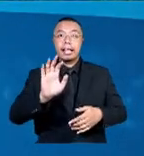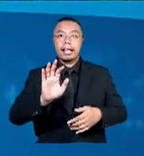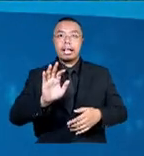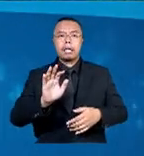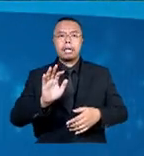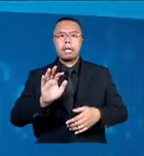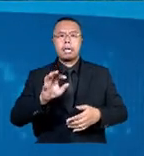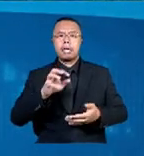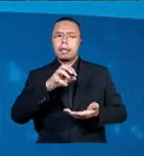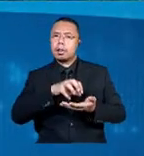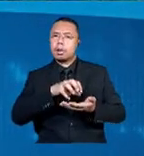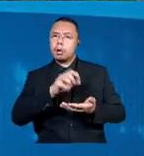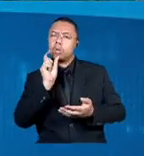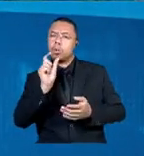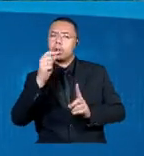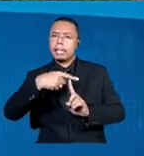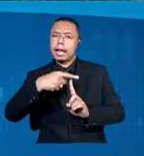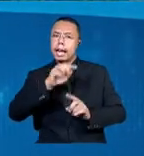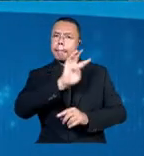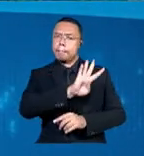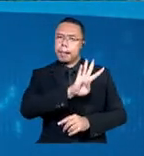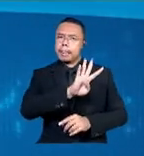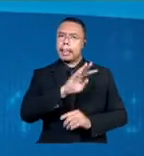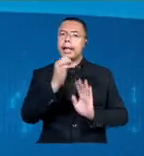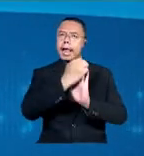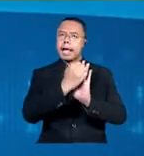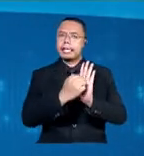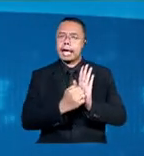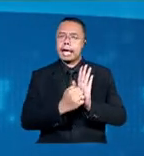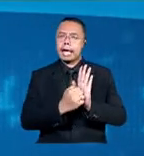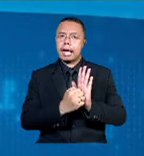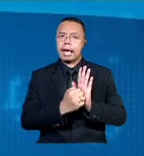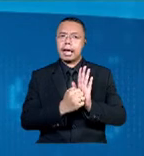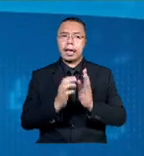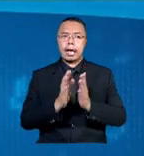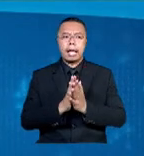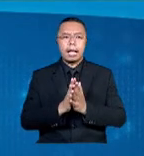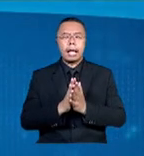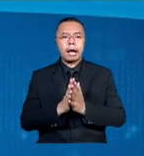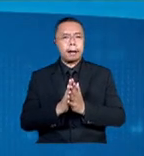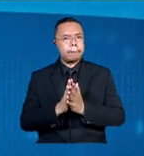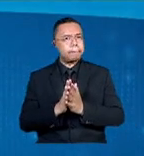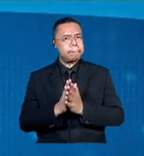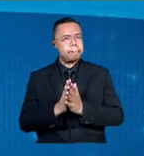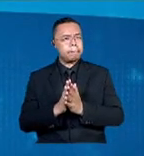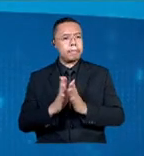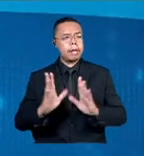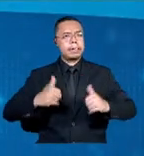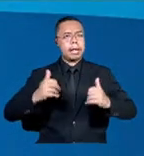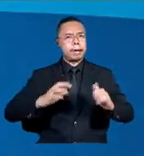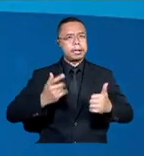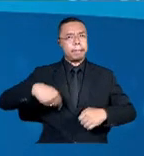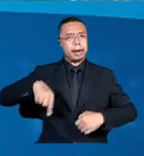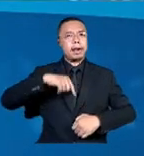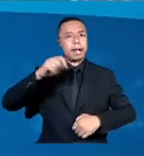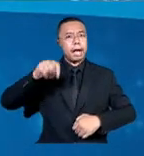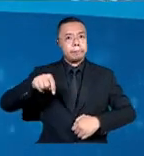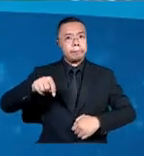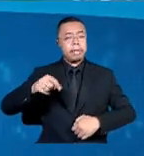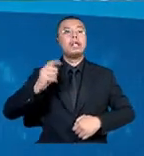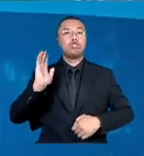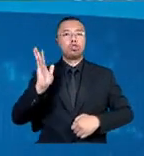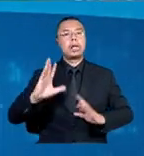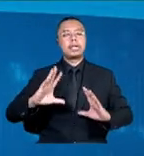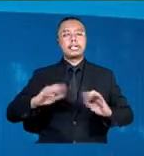kediaman Bapak Gubernur pada tanggal 4 dalam acara welcome party tersebut. Kesiapan-kesiapan kami sudah